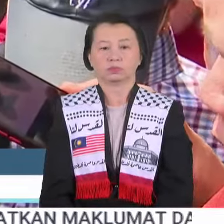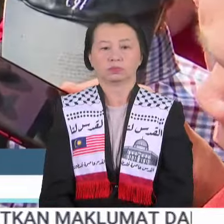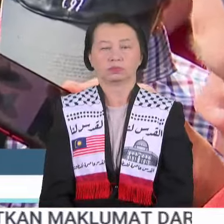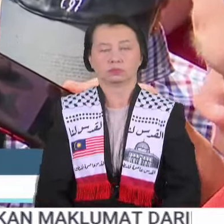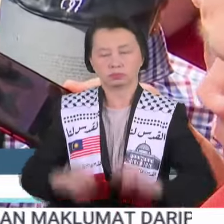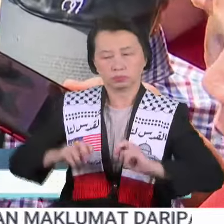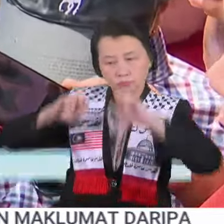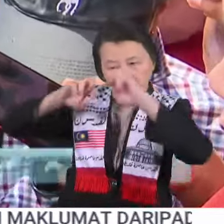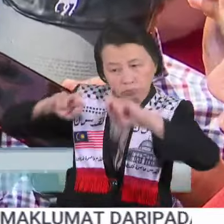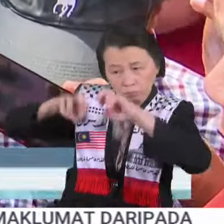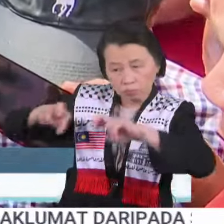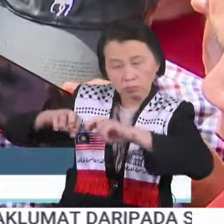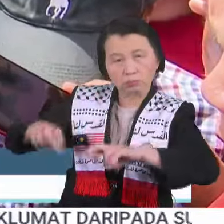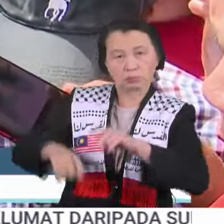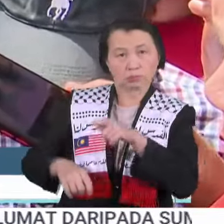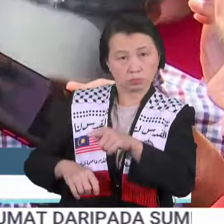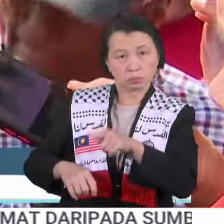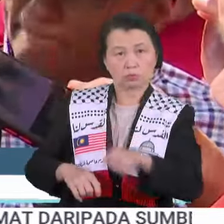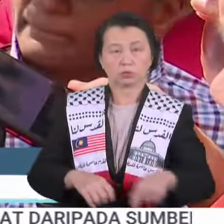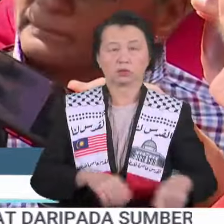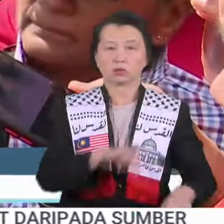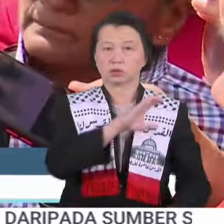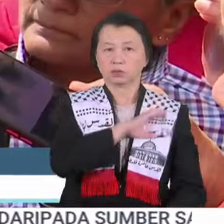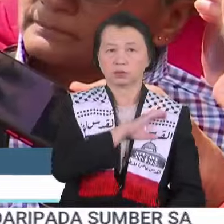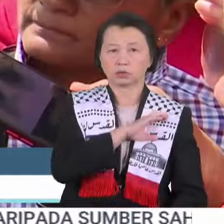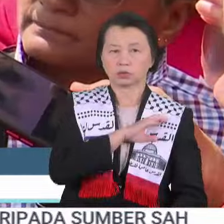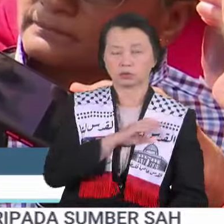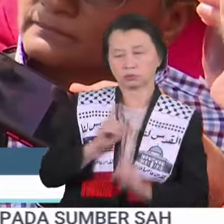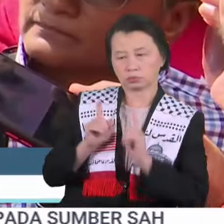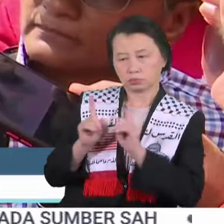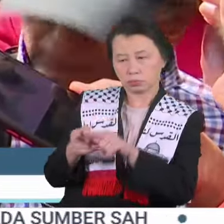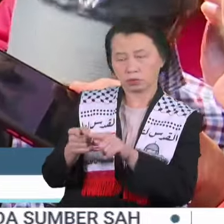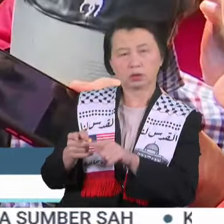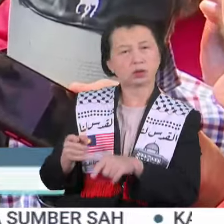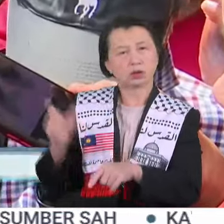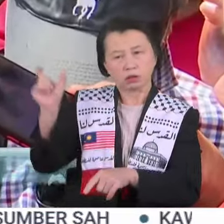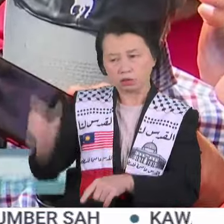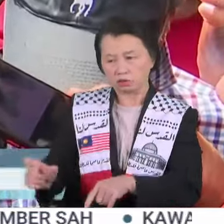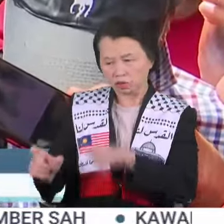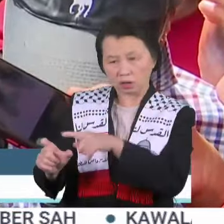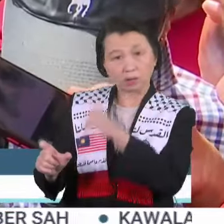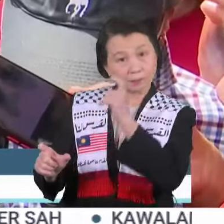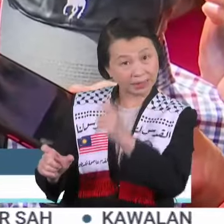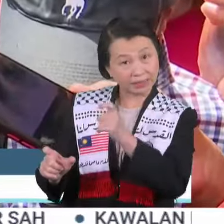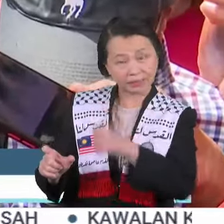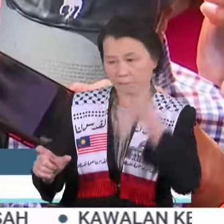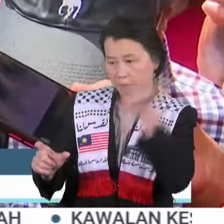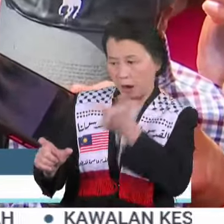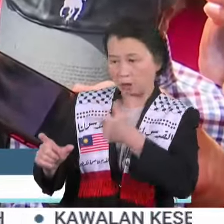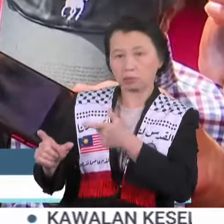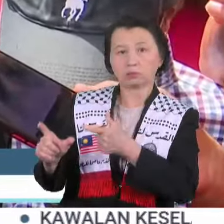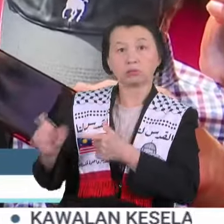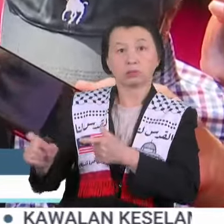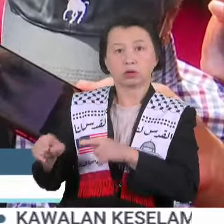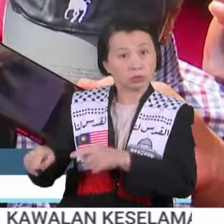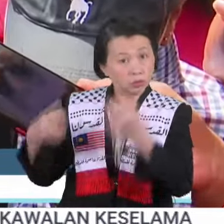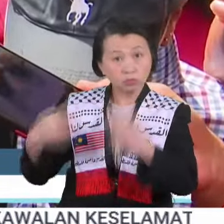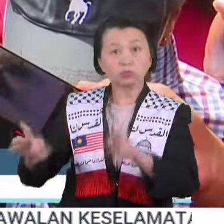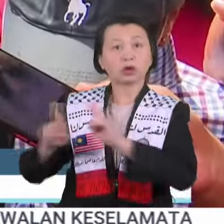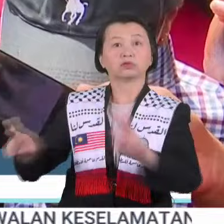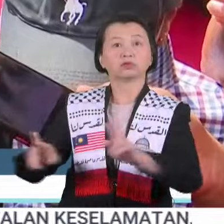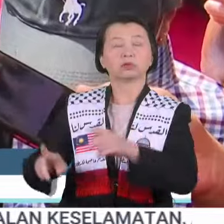Daripada siasatan ini, pihak kita dapati bahawa suspek yang telah mati ini memang membuat